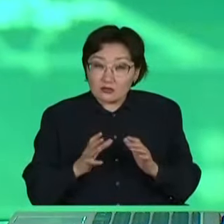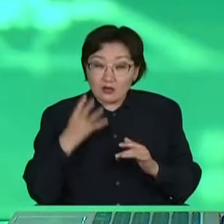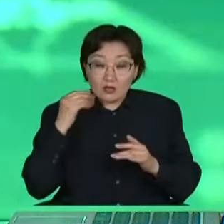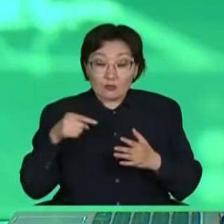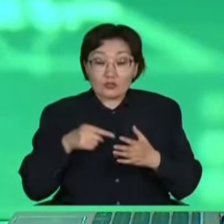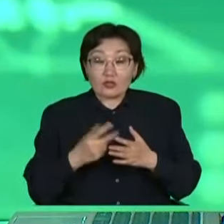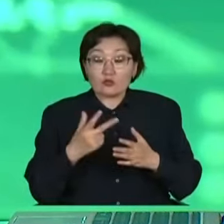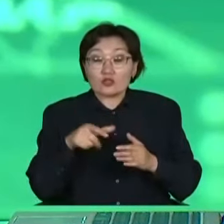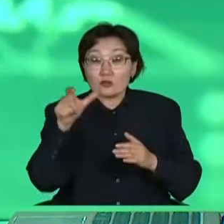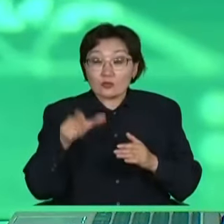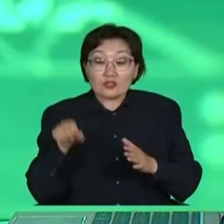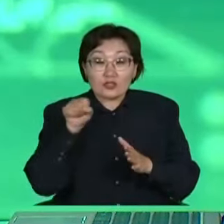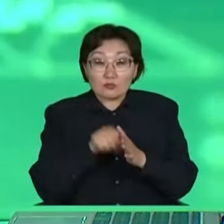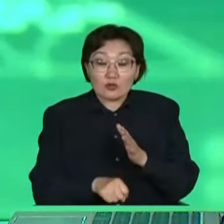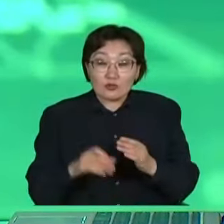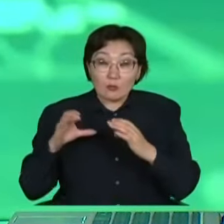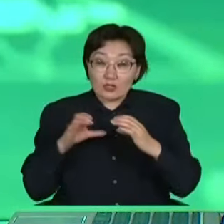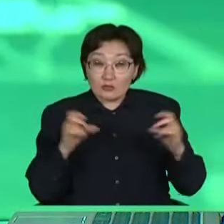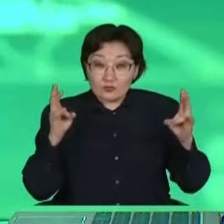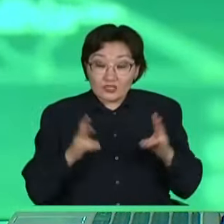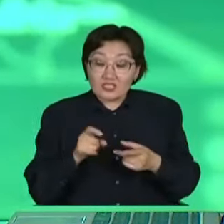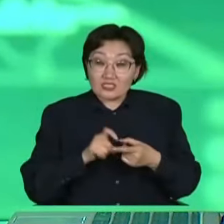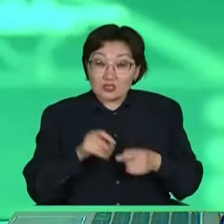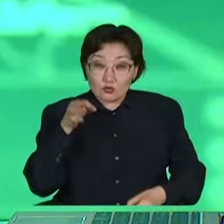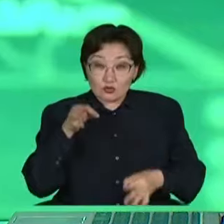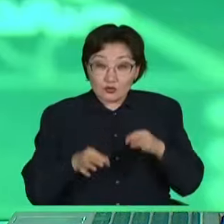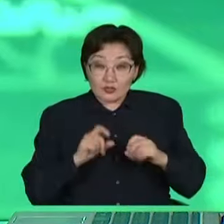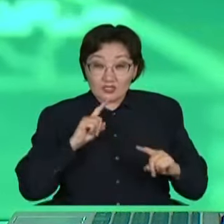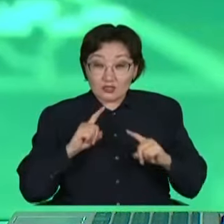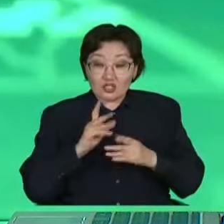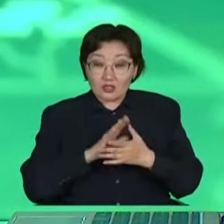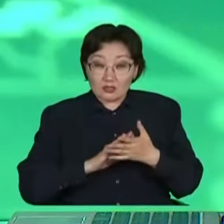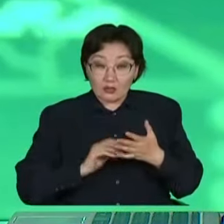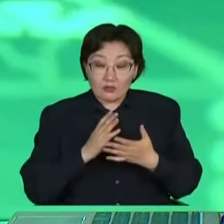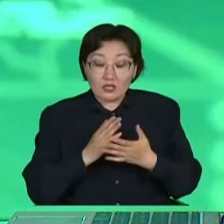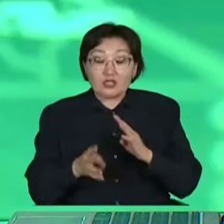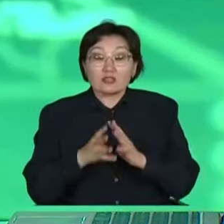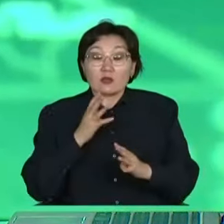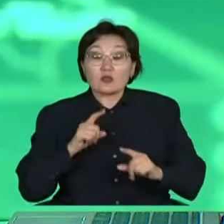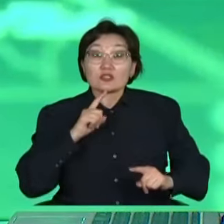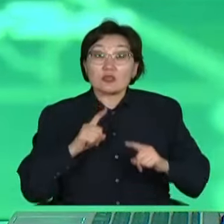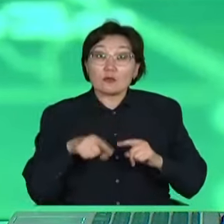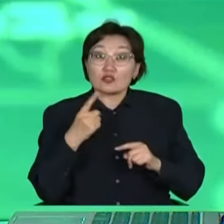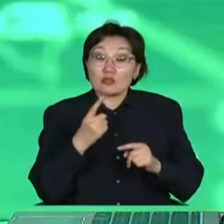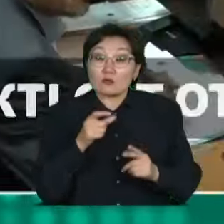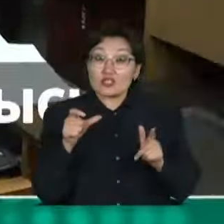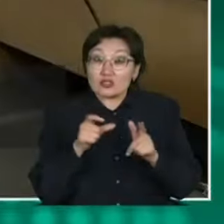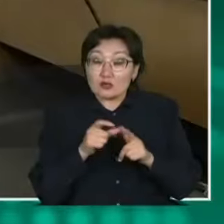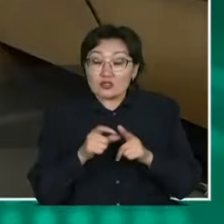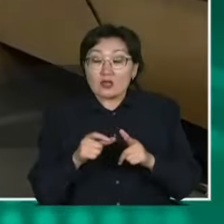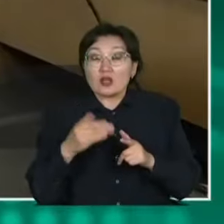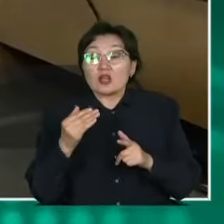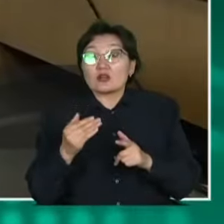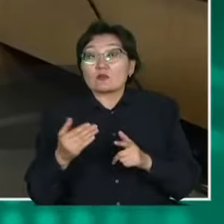Алматыда үш адамның өмірін қиған автобус апатына қатысты сот отырысы жалғасып жатыр. Кезекті тыңдалымда бірінші сөз